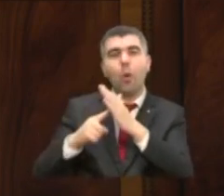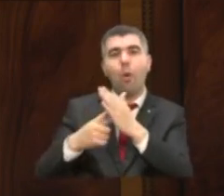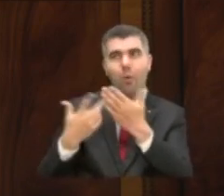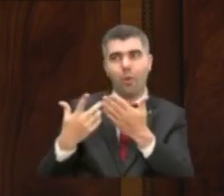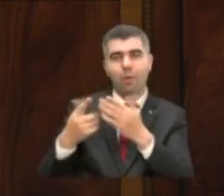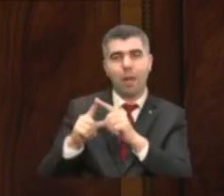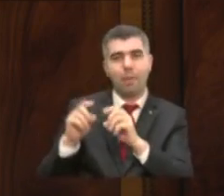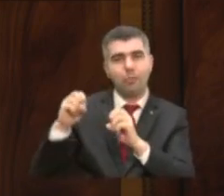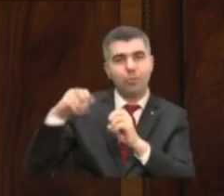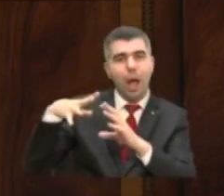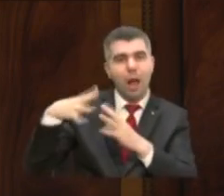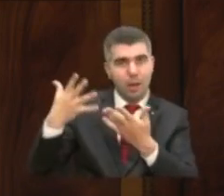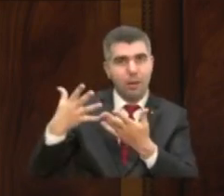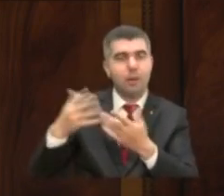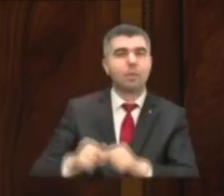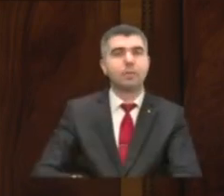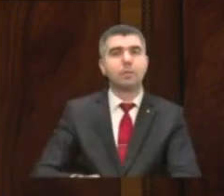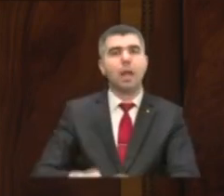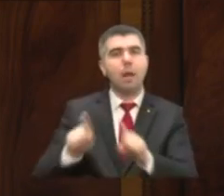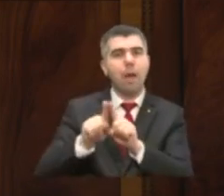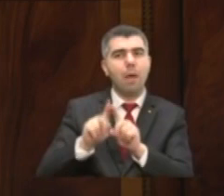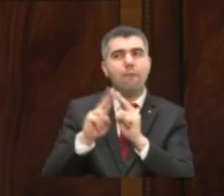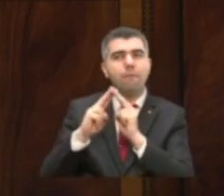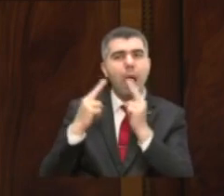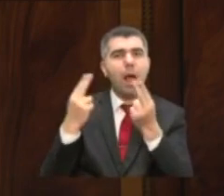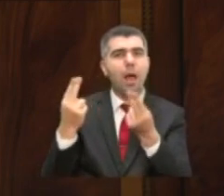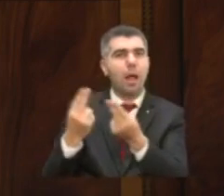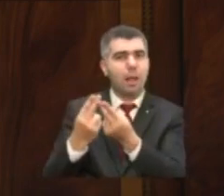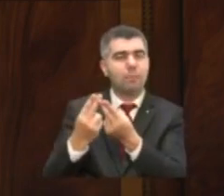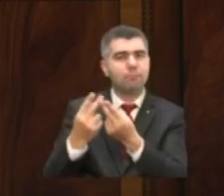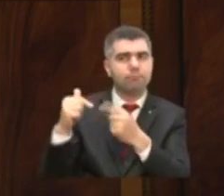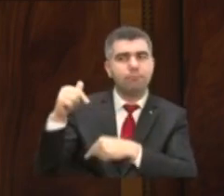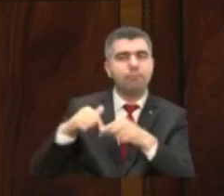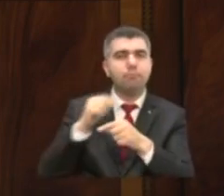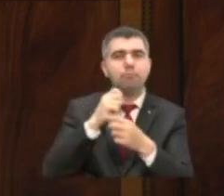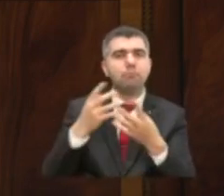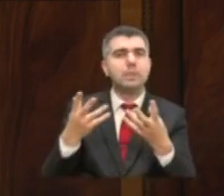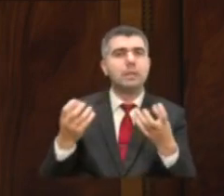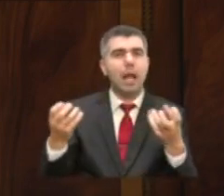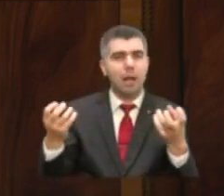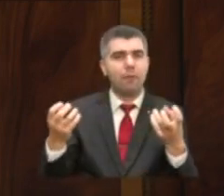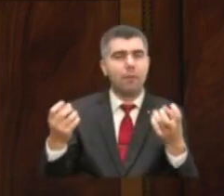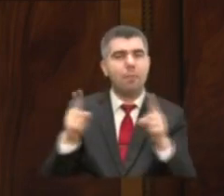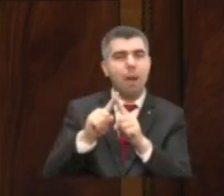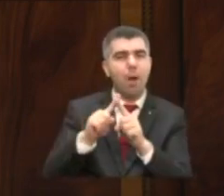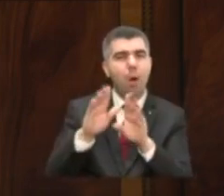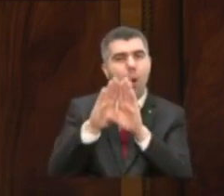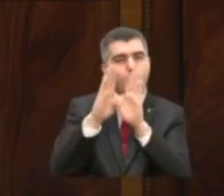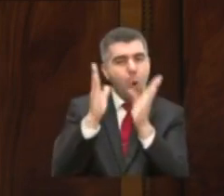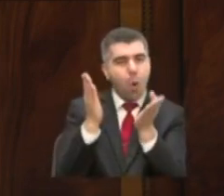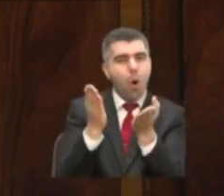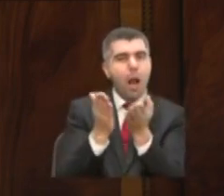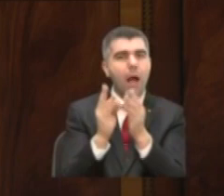الطاقه، ولا تزال عدد كبير من دول العالم بالنسبه هذا يعني غير دول ديال النصف الشمالي ديال الكره